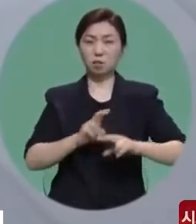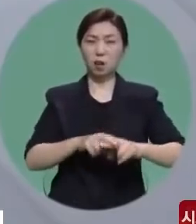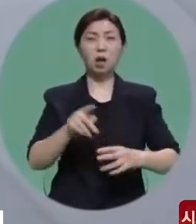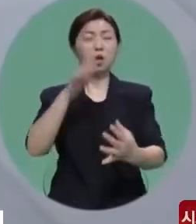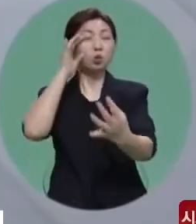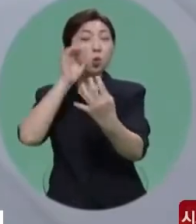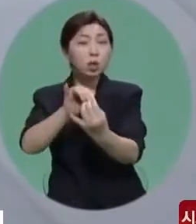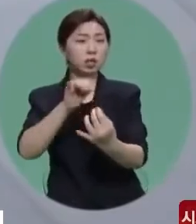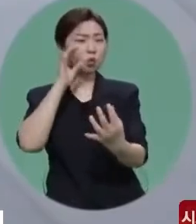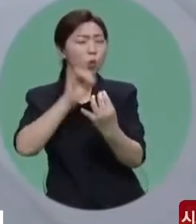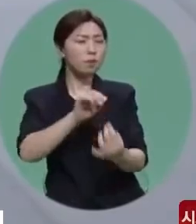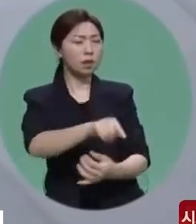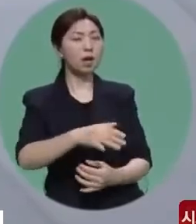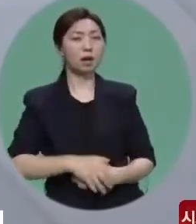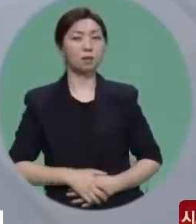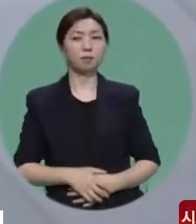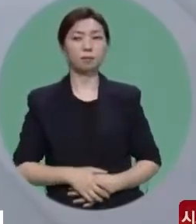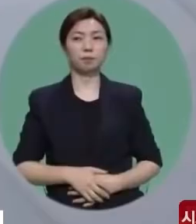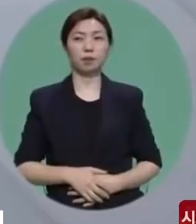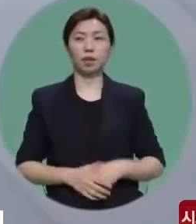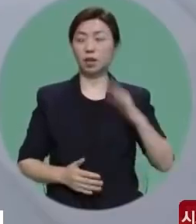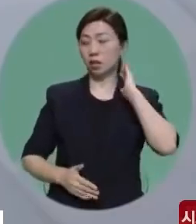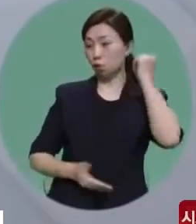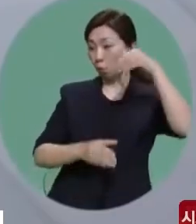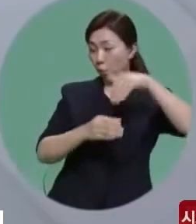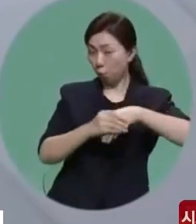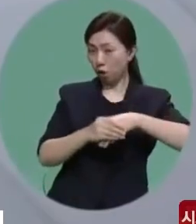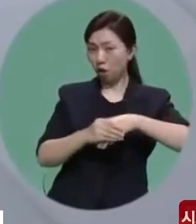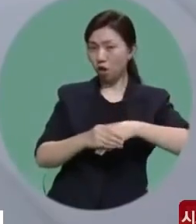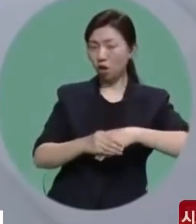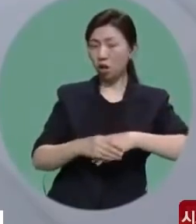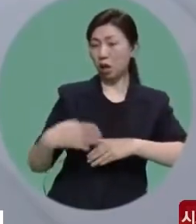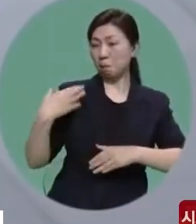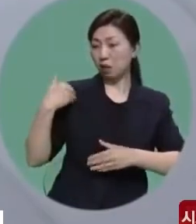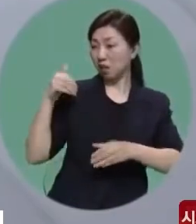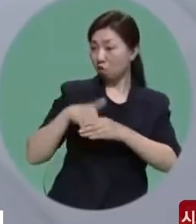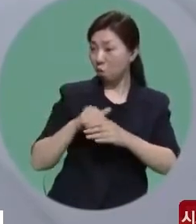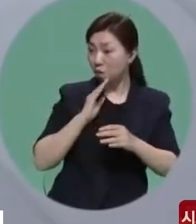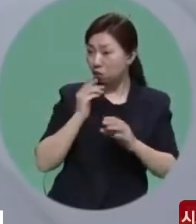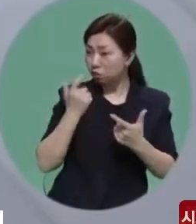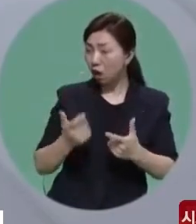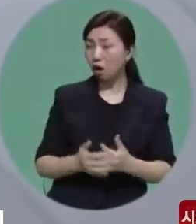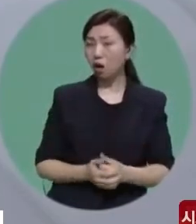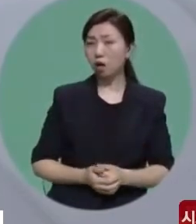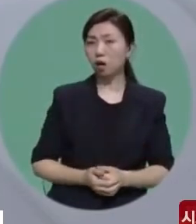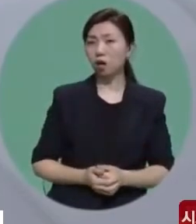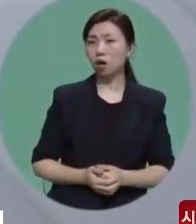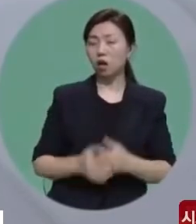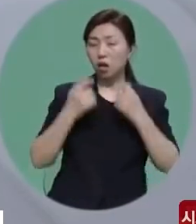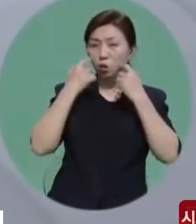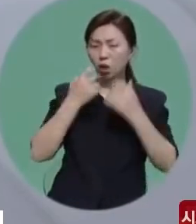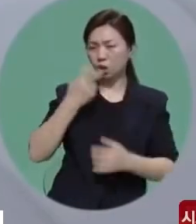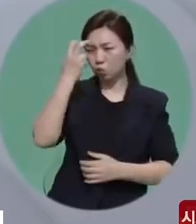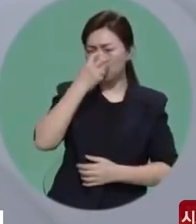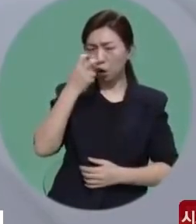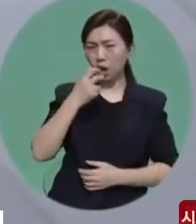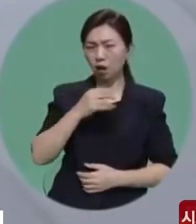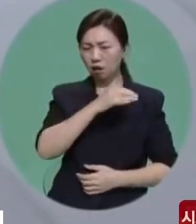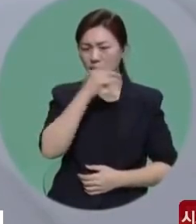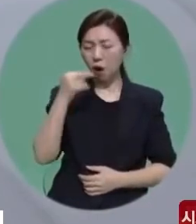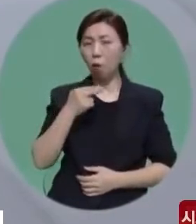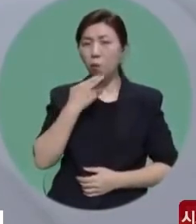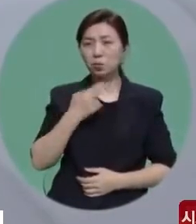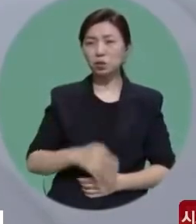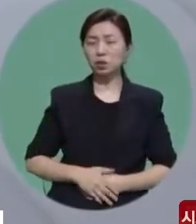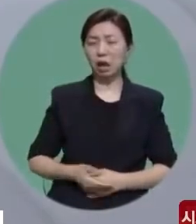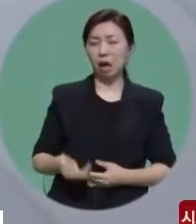동의하십니까 지금은 대통령 선거가 국민학교 애들 반장선거 입니까 정확하게 수아가 이루어지지 않고 더 뻗자